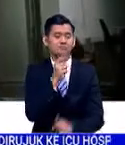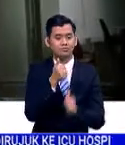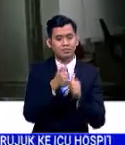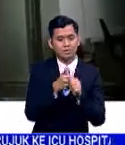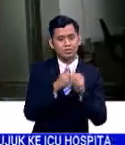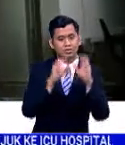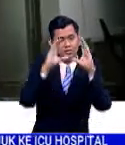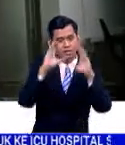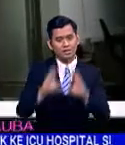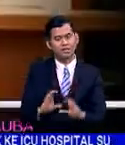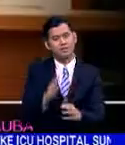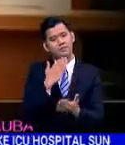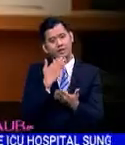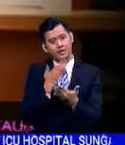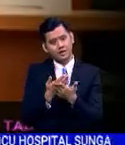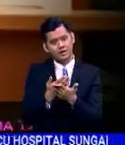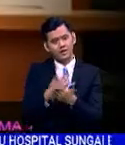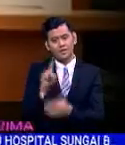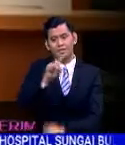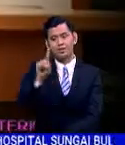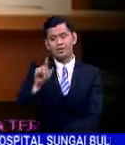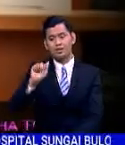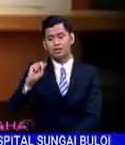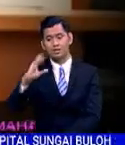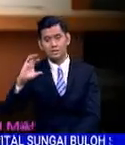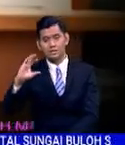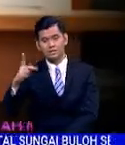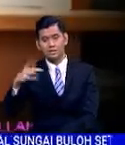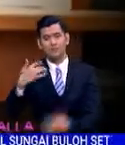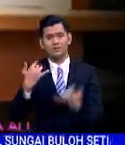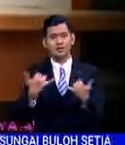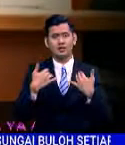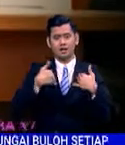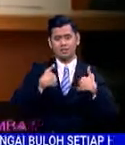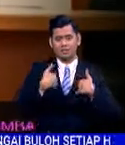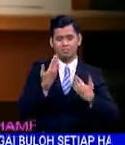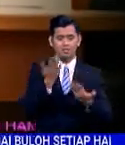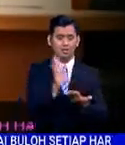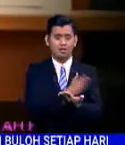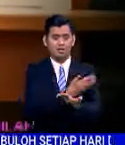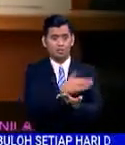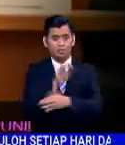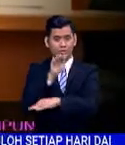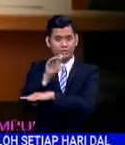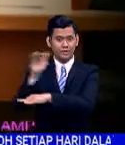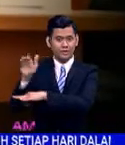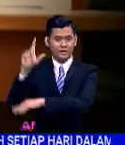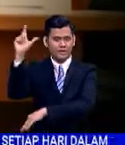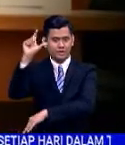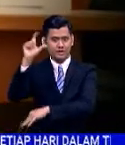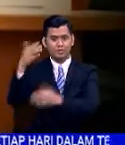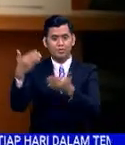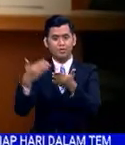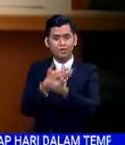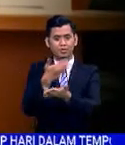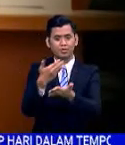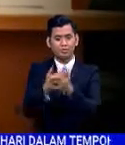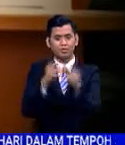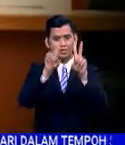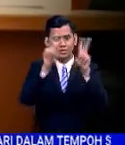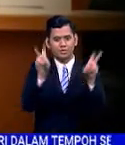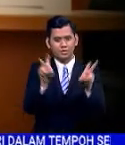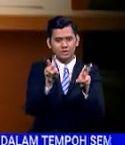Selaras penghijrahannya, Zack kini tampil dengan muzik berunsur dakwah dan Islamik menerusi lagu baharu, Bisikan